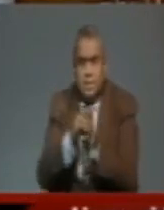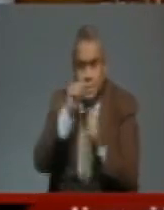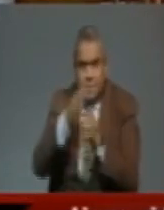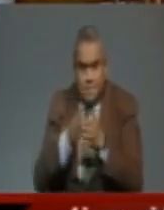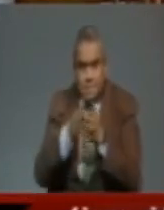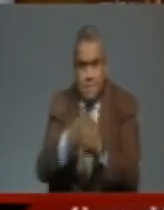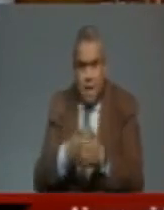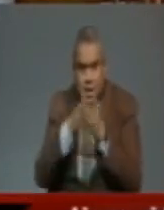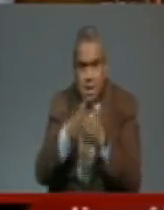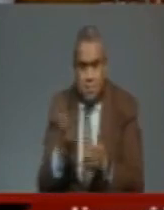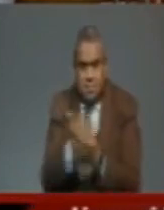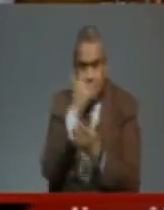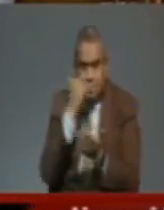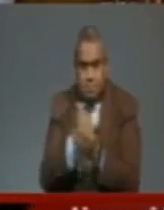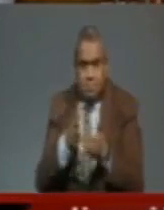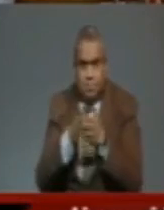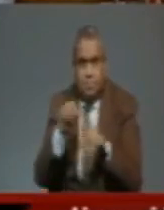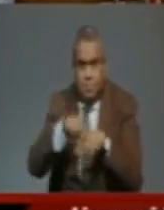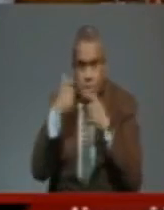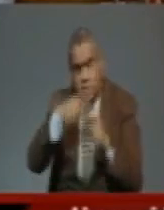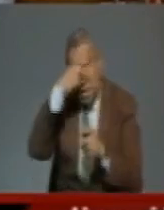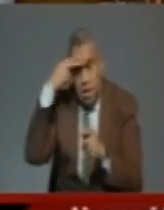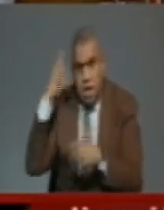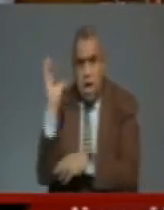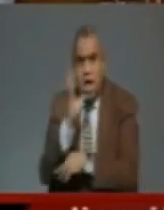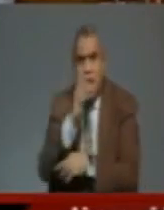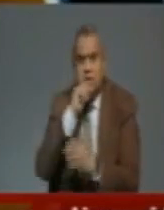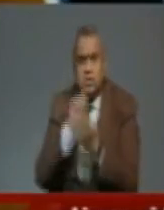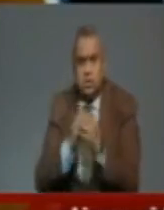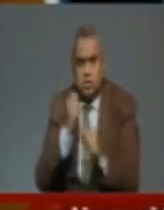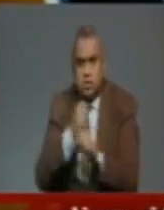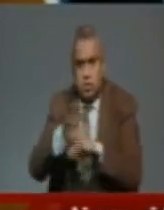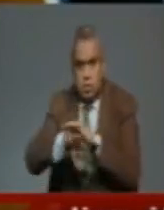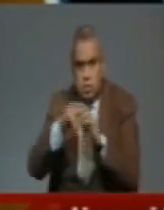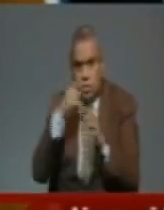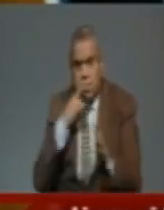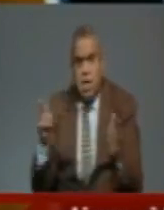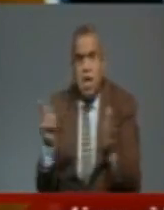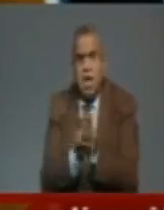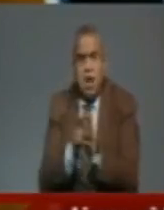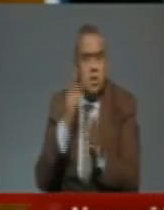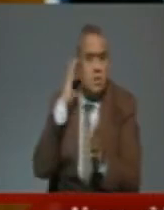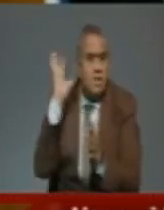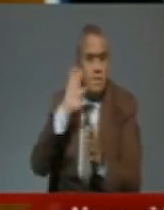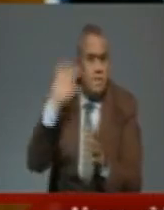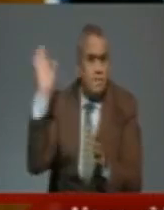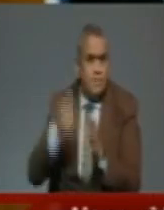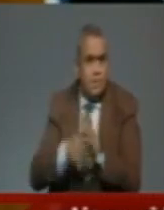دلوقتي هنا مستهدفينها في العريش. بننفذ دلوقتي رصيف ومحطه كبيره جدا في شرم